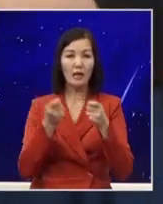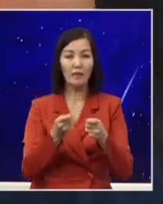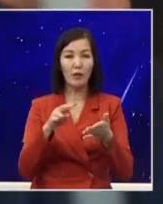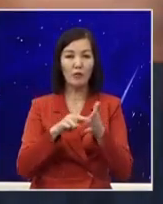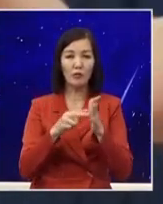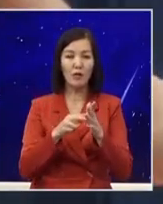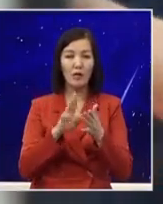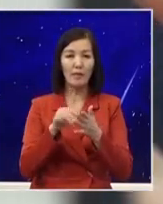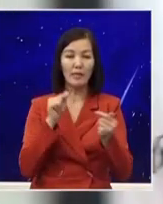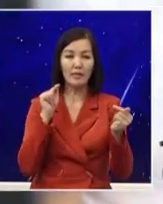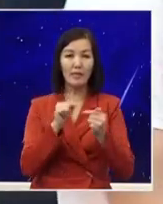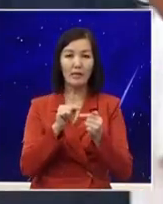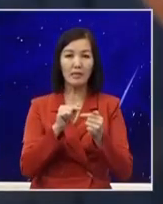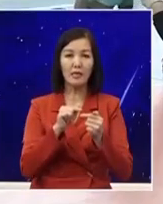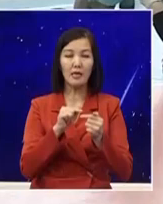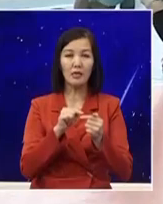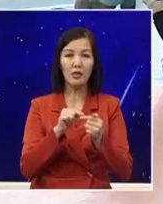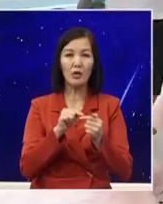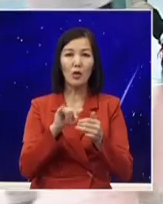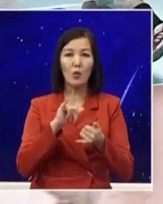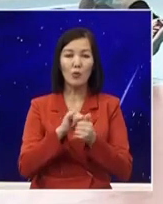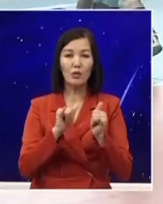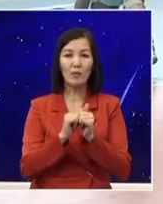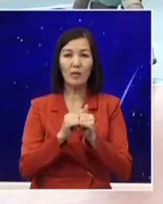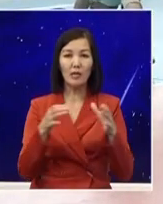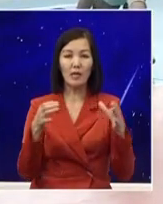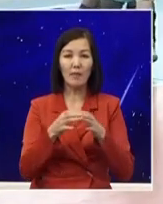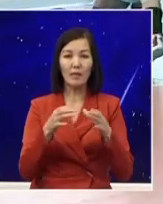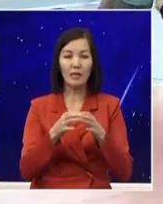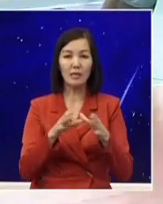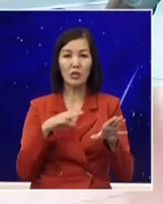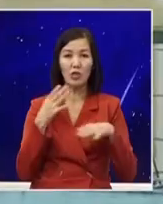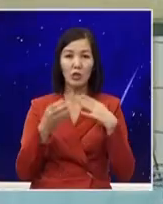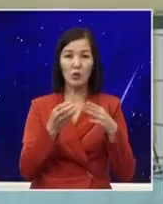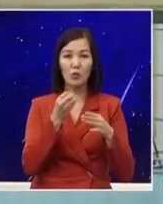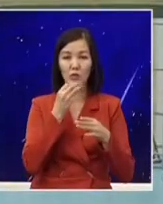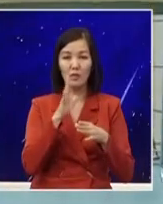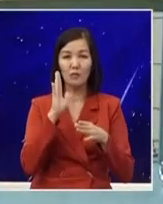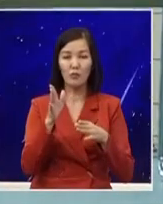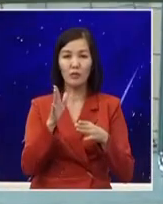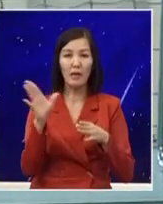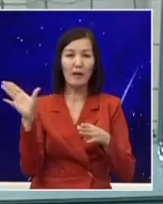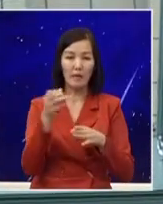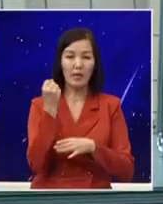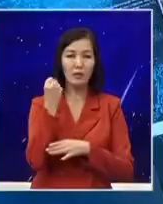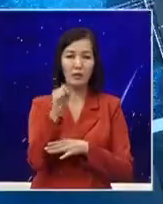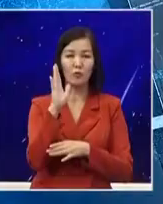басты қарсыласы Өскеменнің Алтайы. Сәттілік жолдас болып, жаттығуымыз жақсы өтсе, алынбайтын қамал жоқ дейді